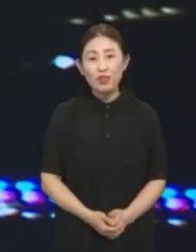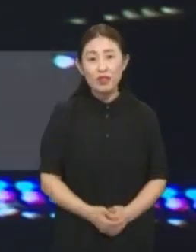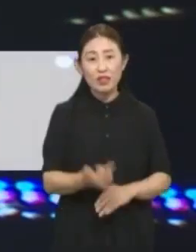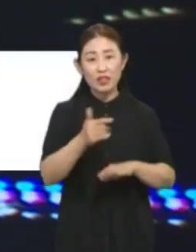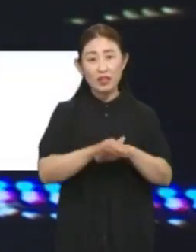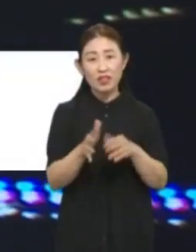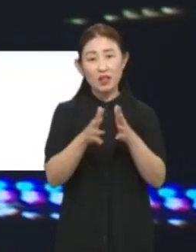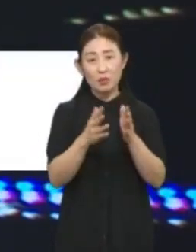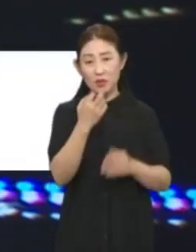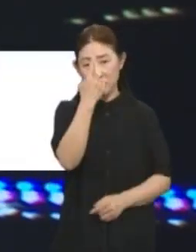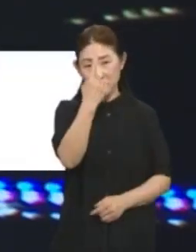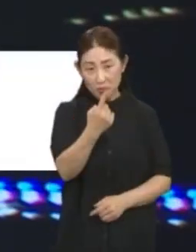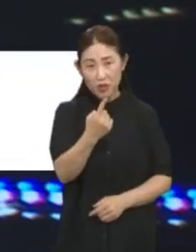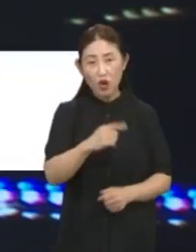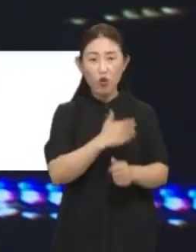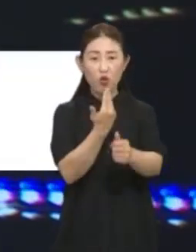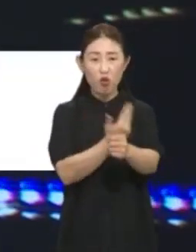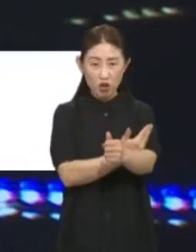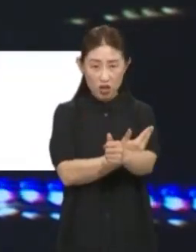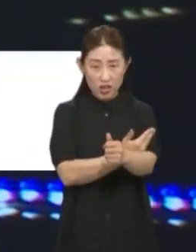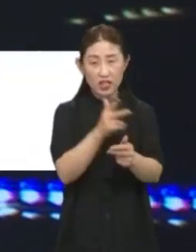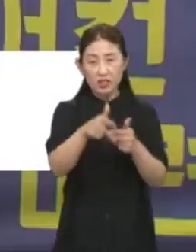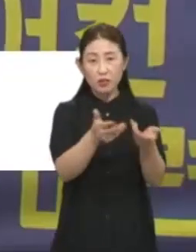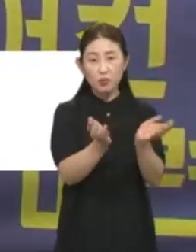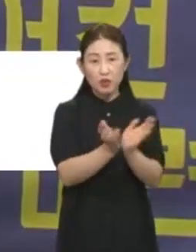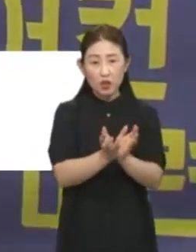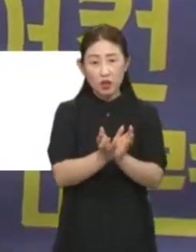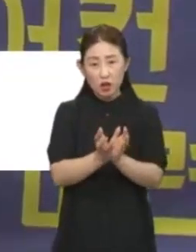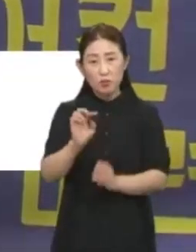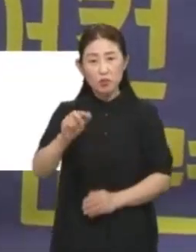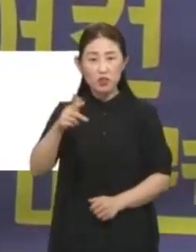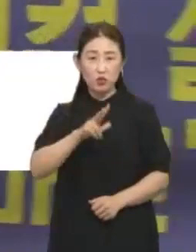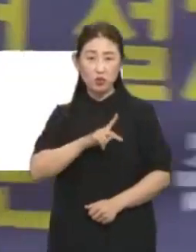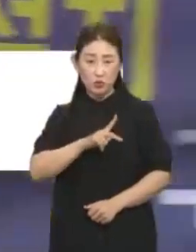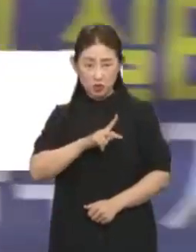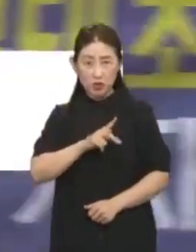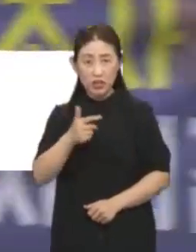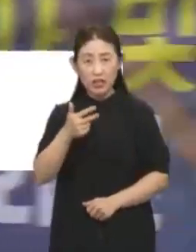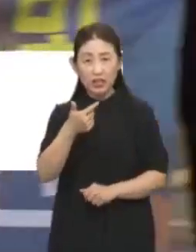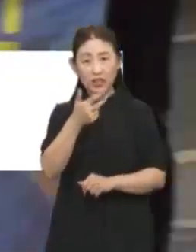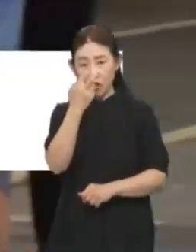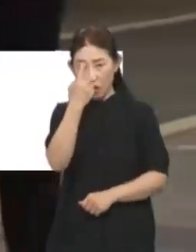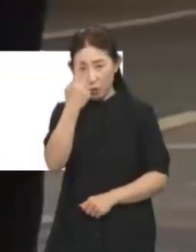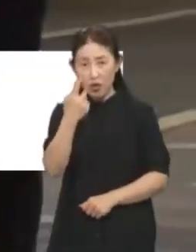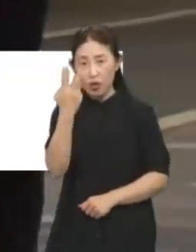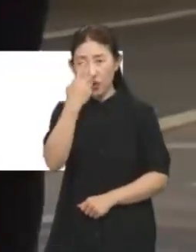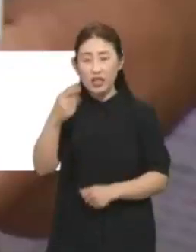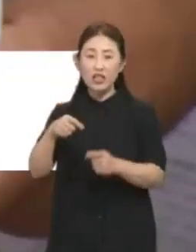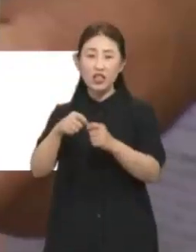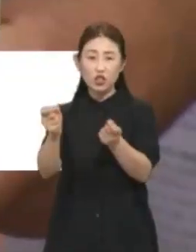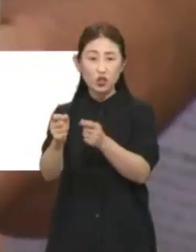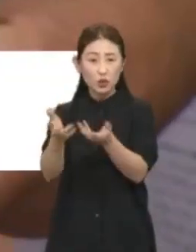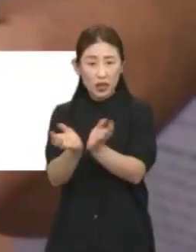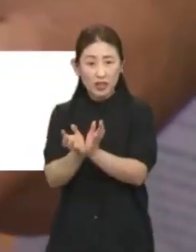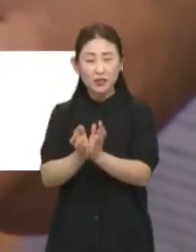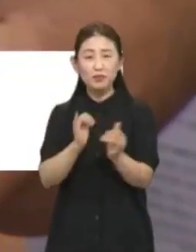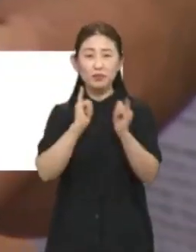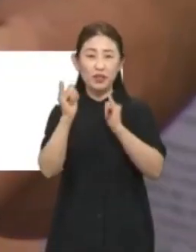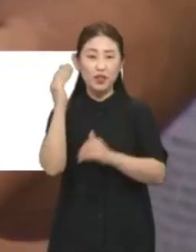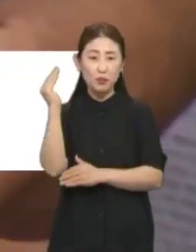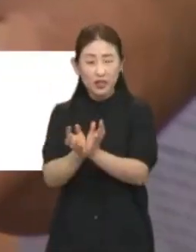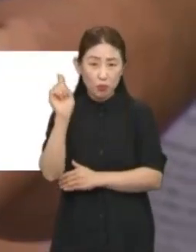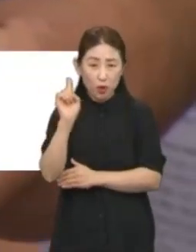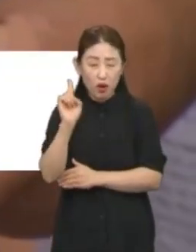대전 아파트 경비 노동자 권리 찾기 사업단과 민주노총 대전 경비관리지회는 기자회견을 열고 아파트